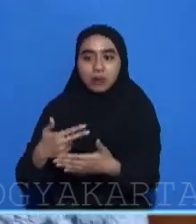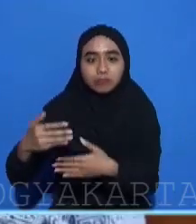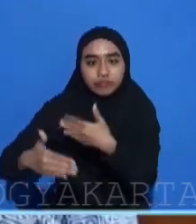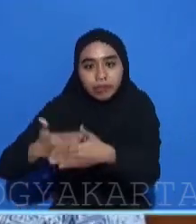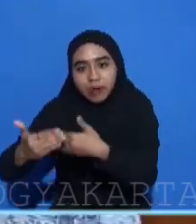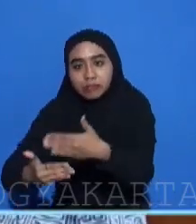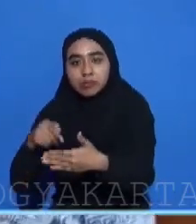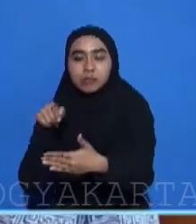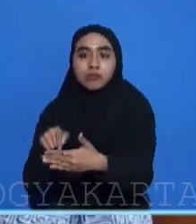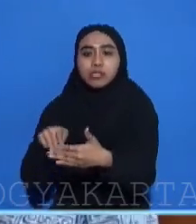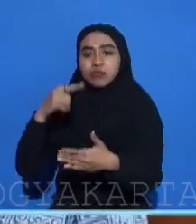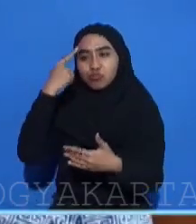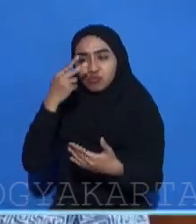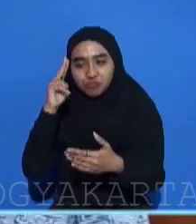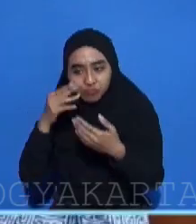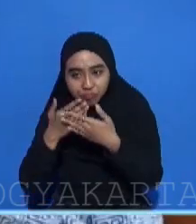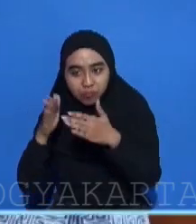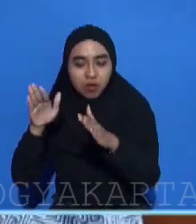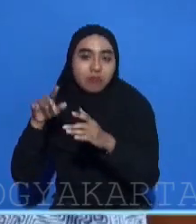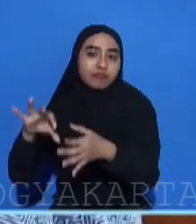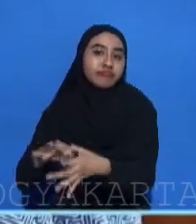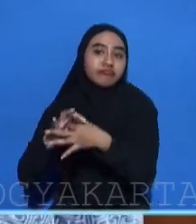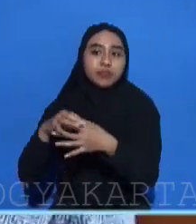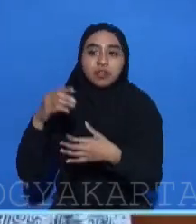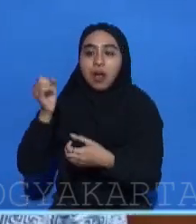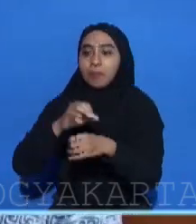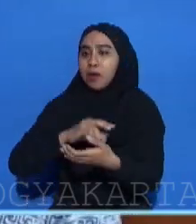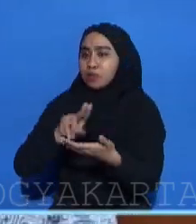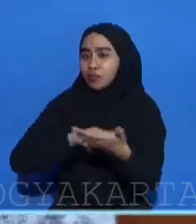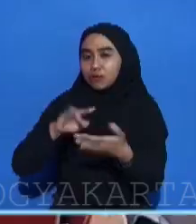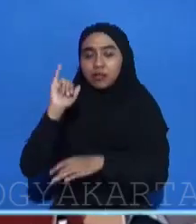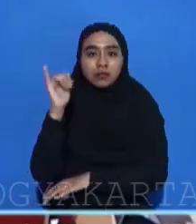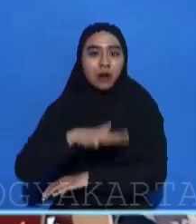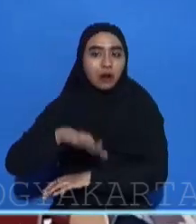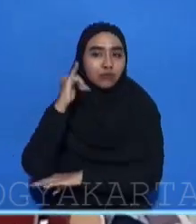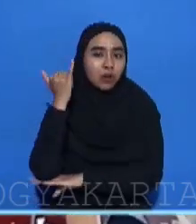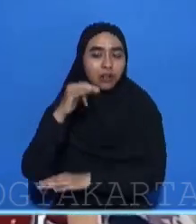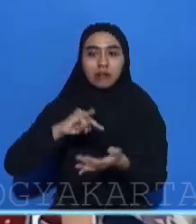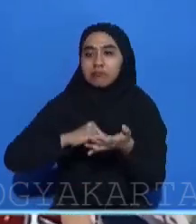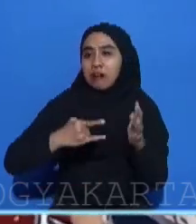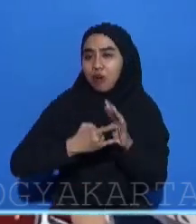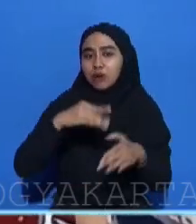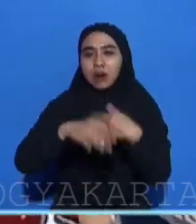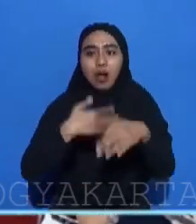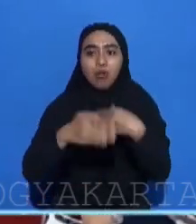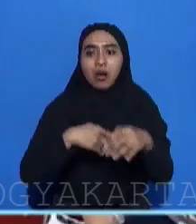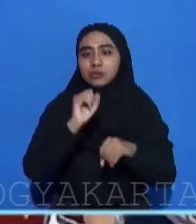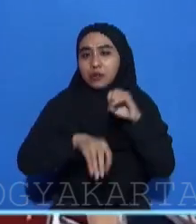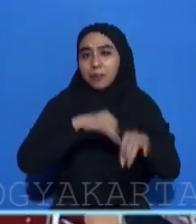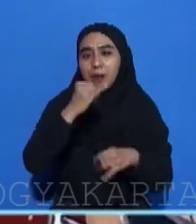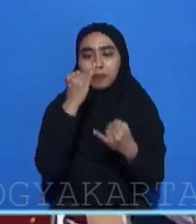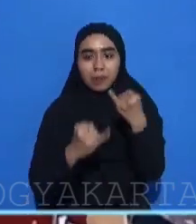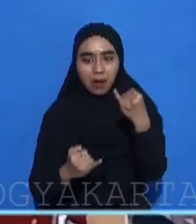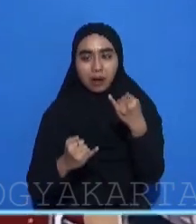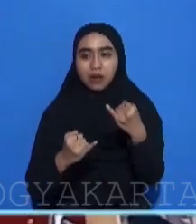terus membuka kerja sama dengan banyak perguruan tinggi sehingga teknologi pengolahan sampah menjadi pilihan terakhir untuk Jenis sampah yang